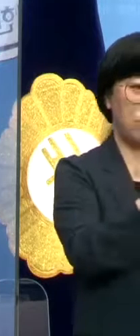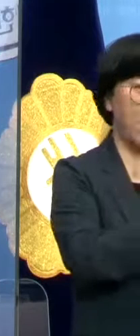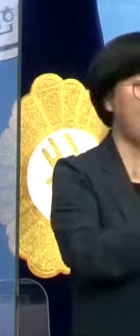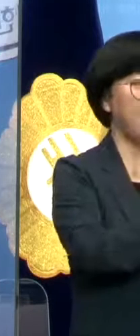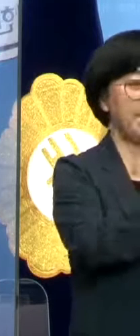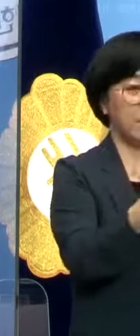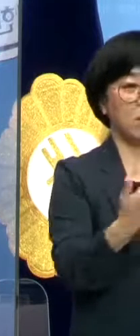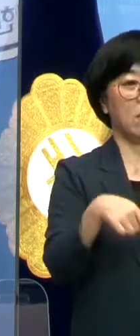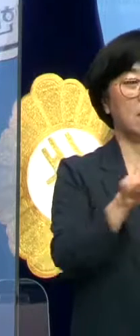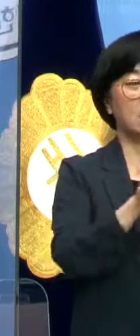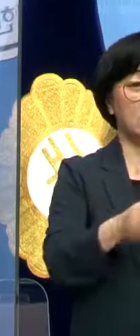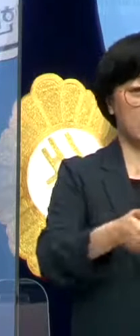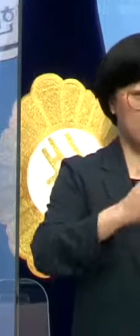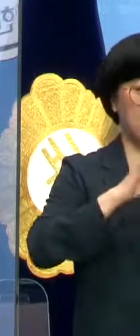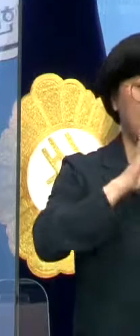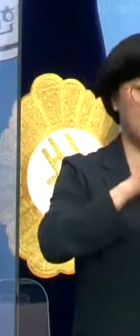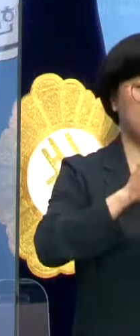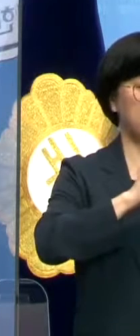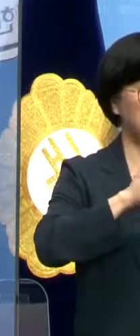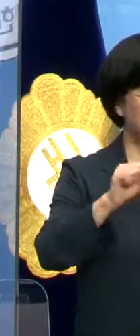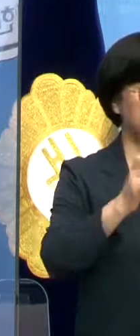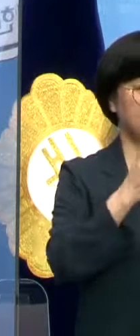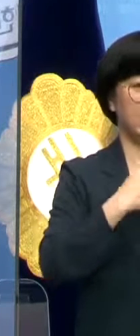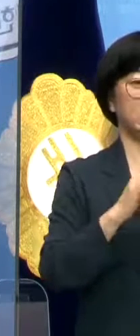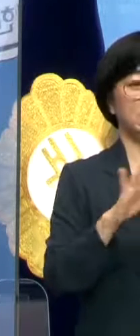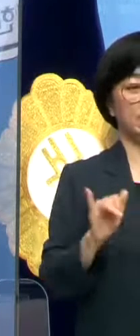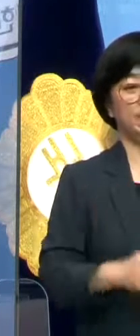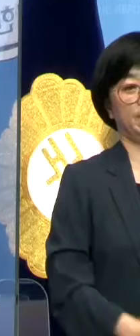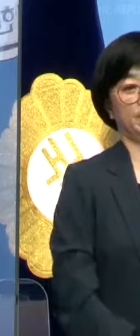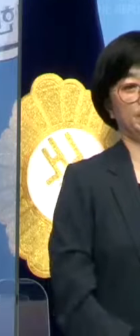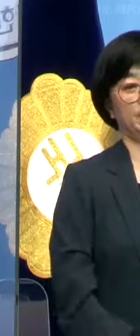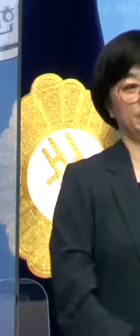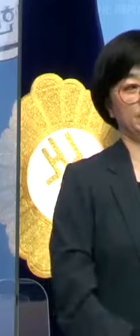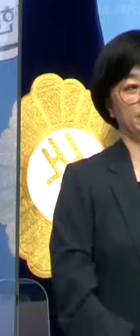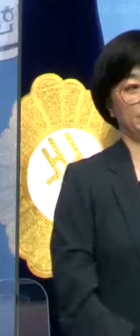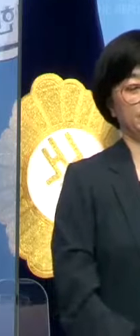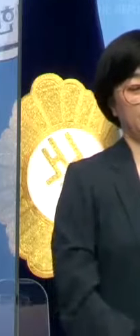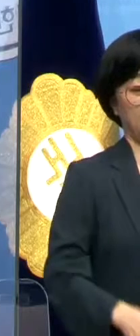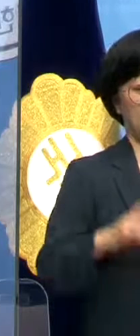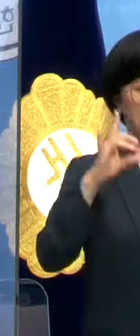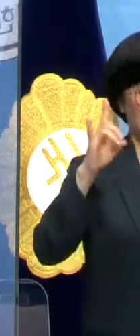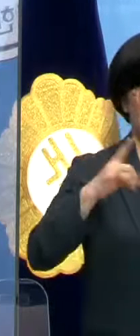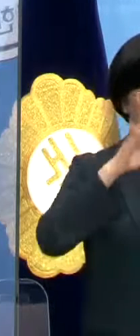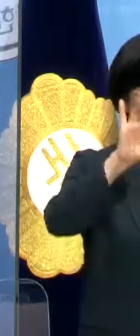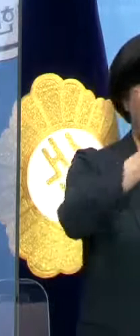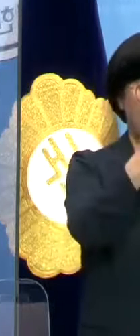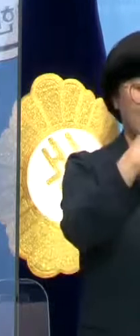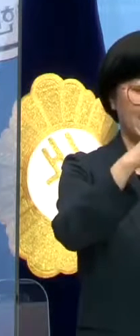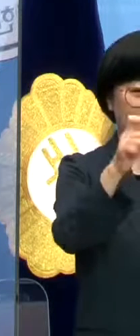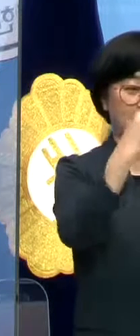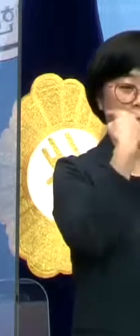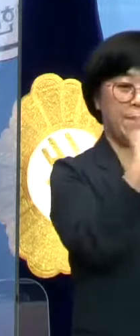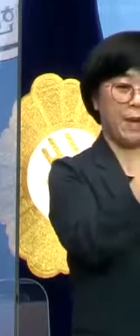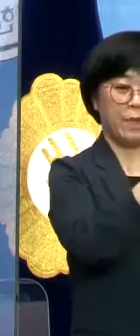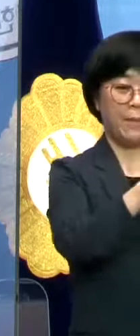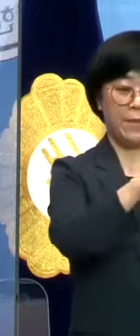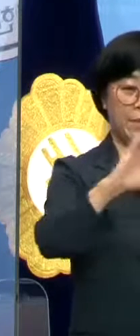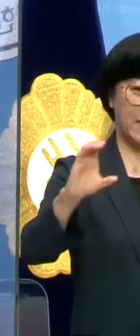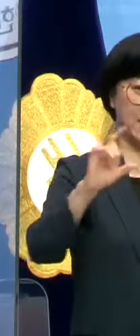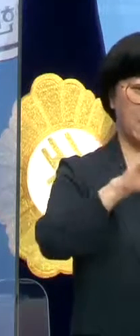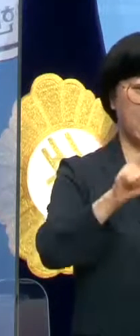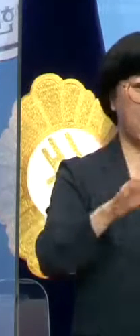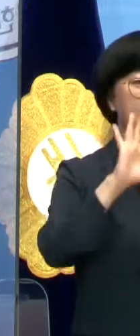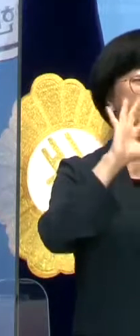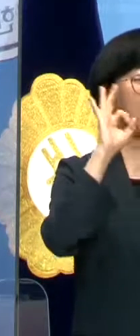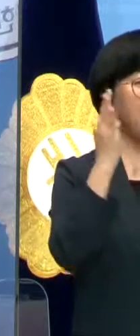설립하고 관련 운동을 이끌어 온 활동가 입니다 태국 왕실의 비판한 bbc 기사 레 페이스북에